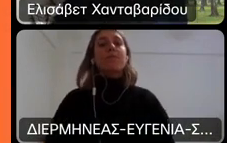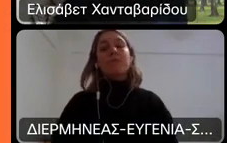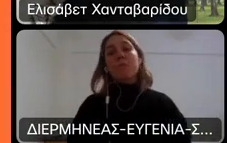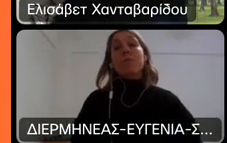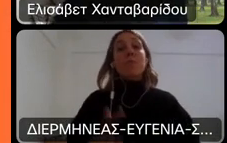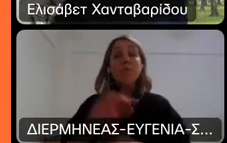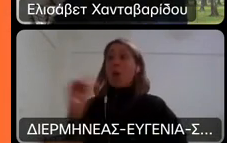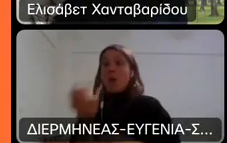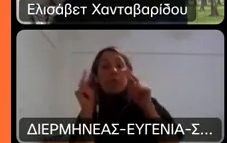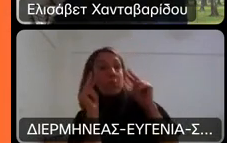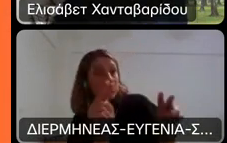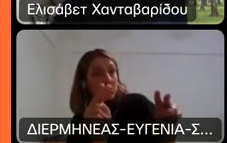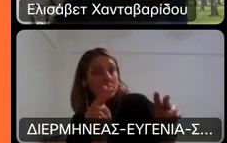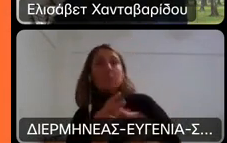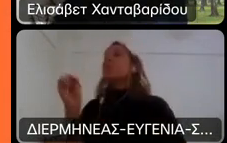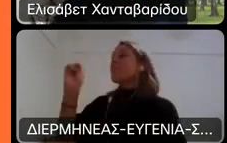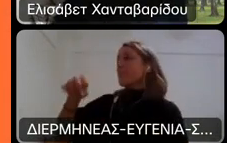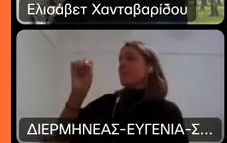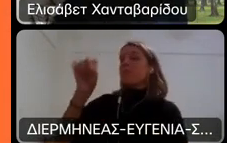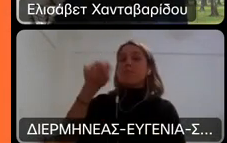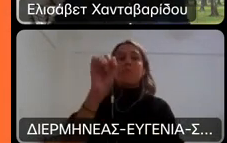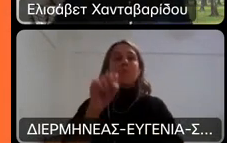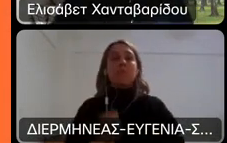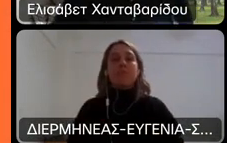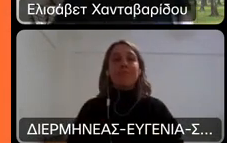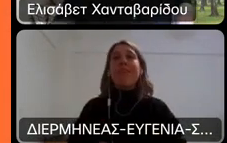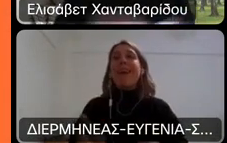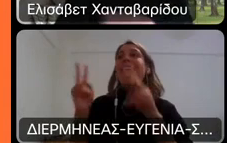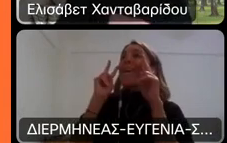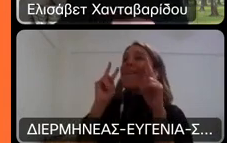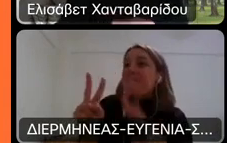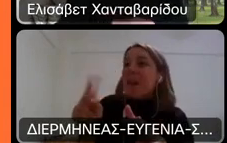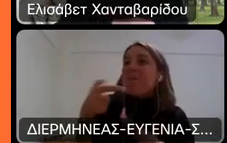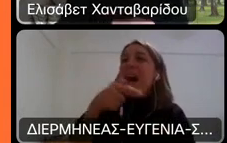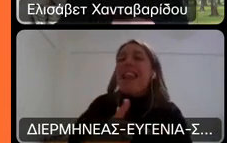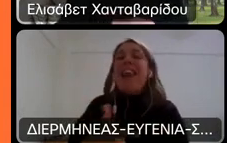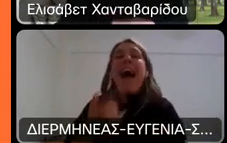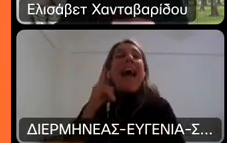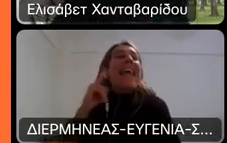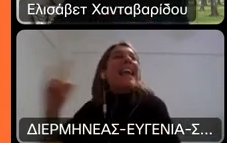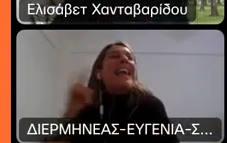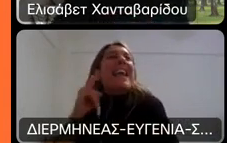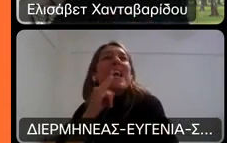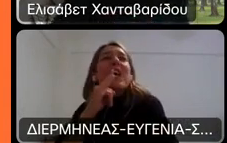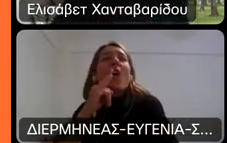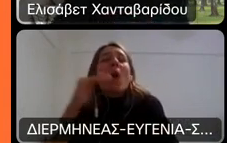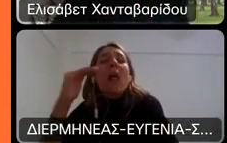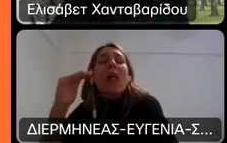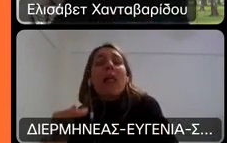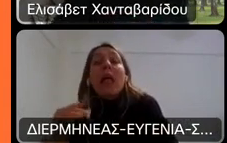Τη βλέπετε? Ναι, ναι. Βλέπουμε, αλλά δεν ακούμε. Λίγο τον ήχο, αν μπορείτε να δυναμώσετε, παρακαλώ.